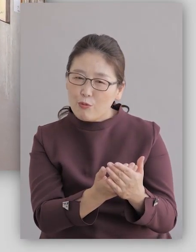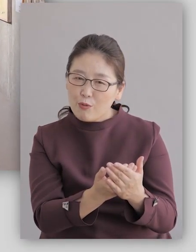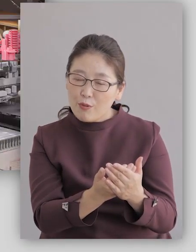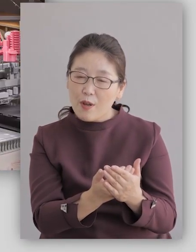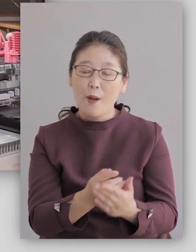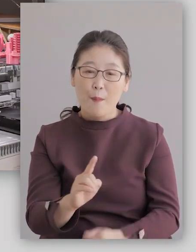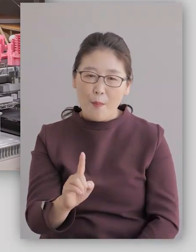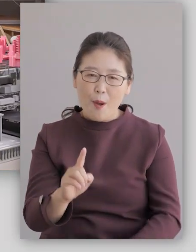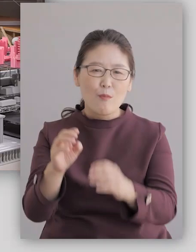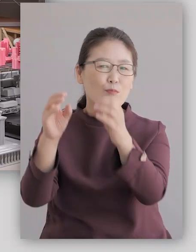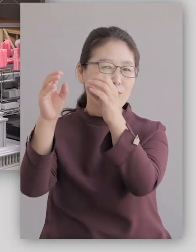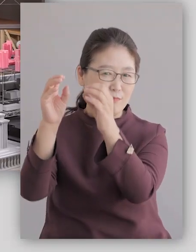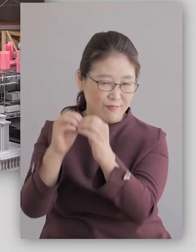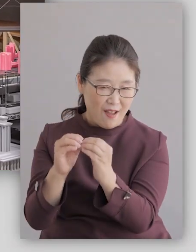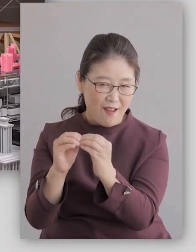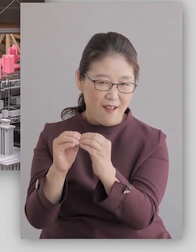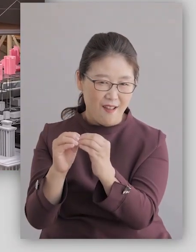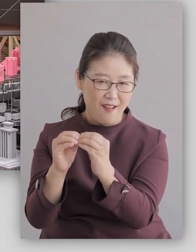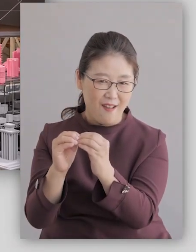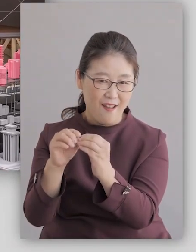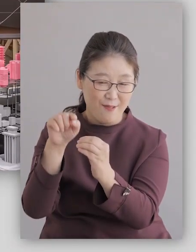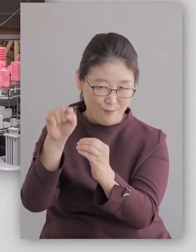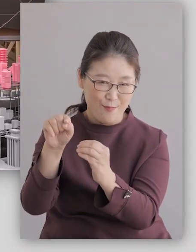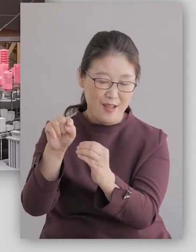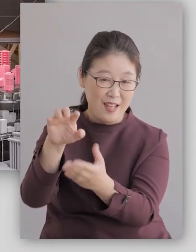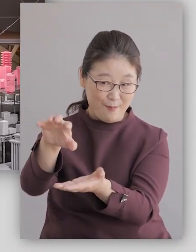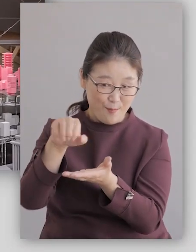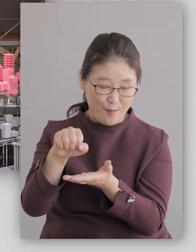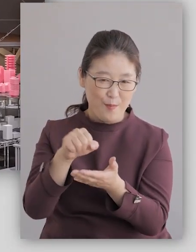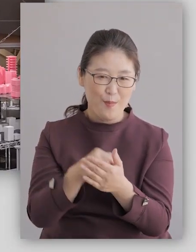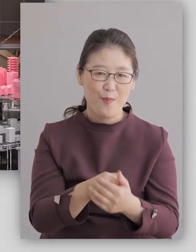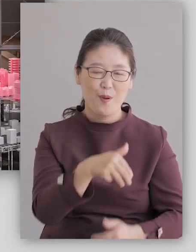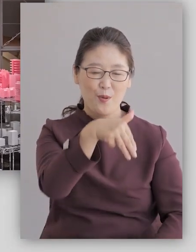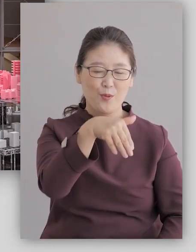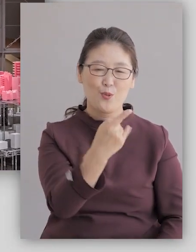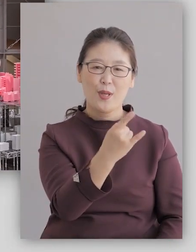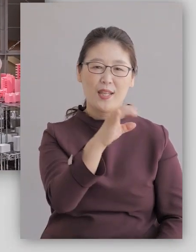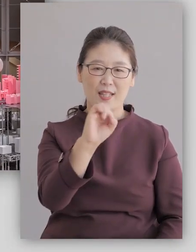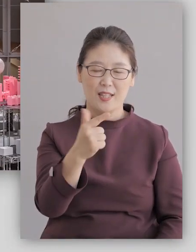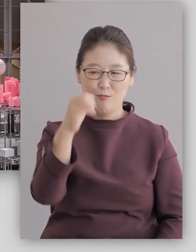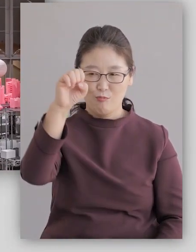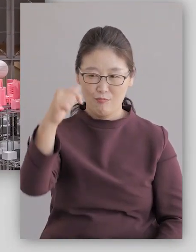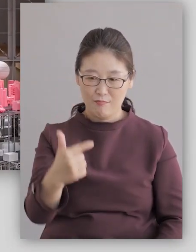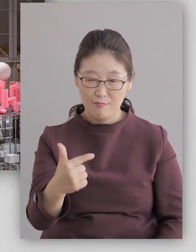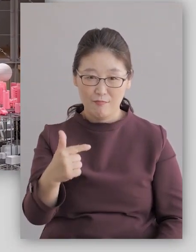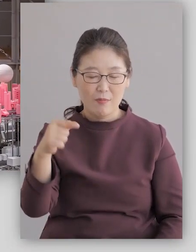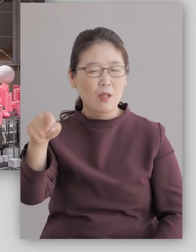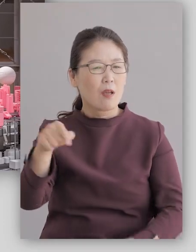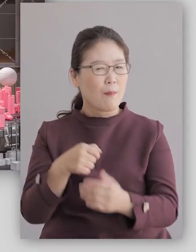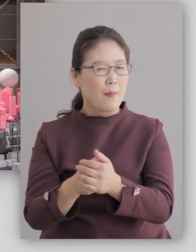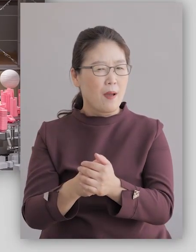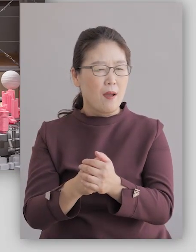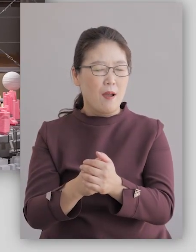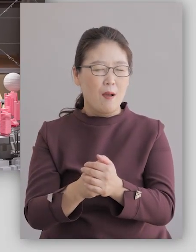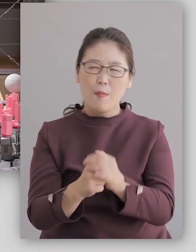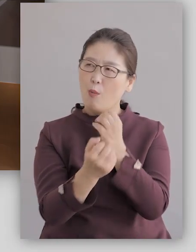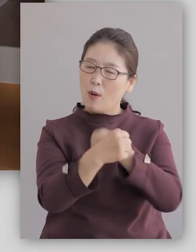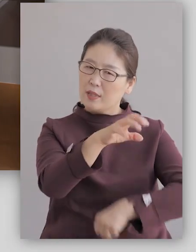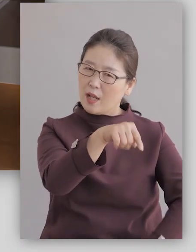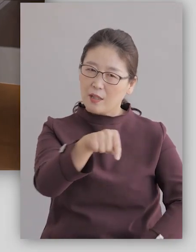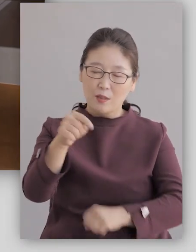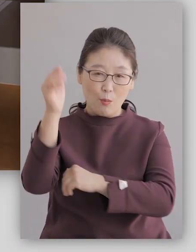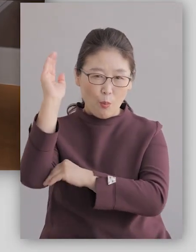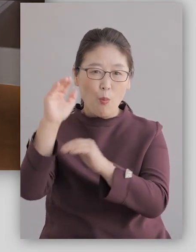부분은 문학에서 차용을 해왔는데요. 바로 최인훈 그 작가님의 광장이라고 하는 소설입니다.